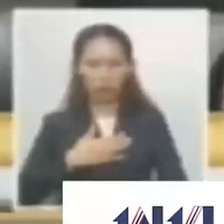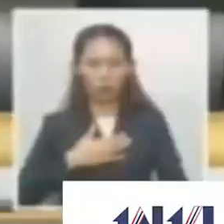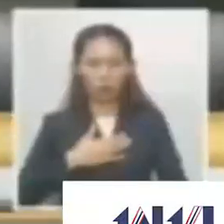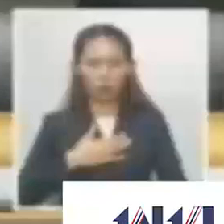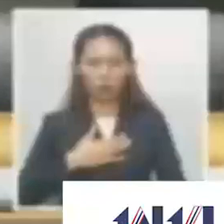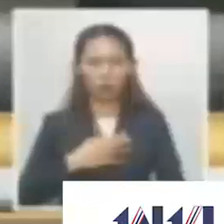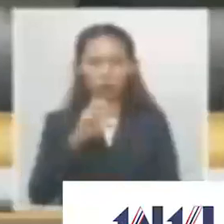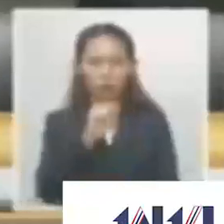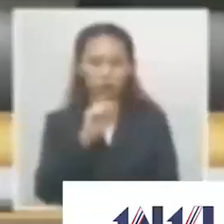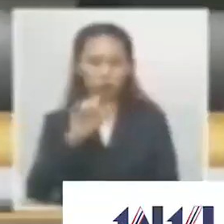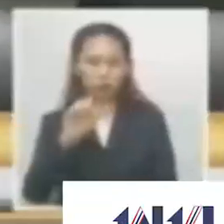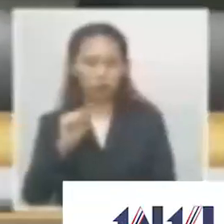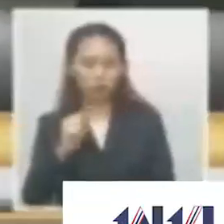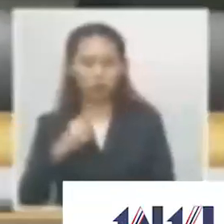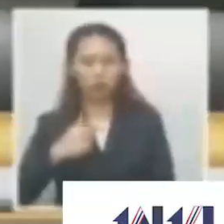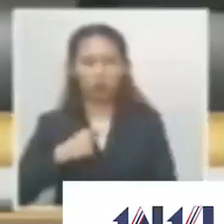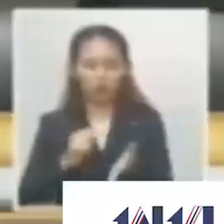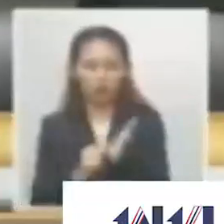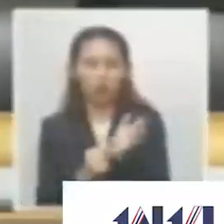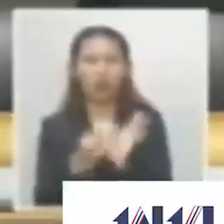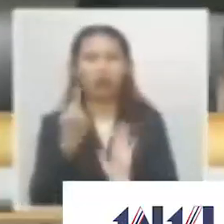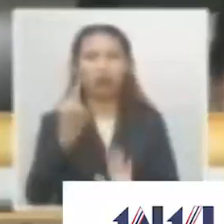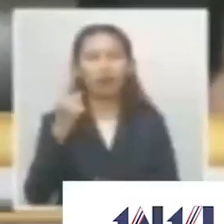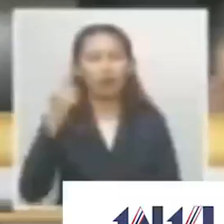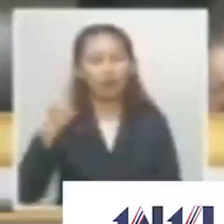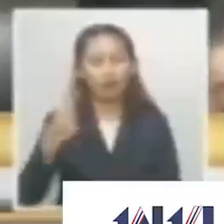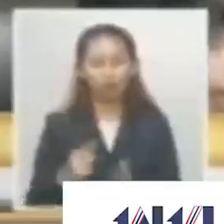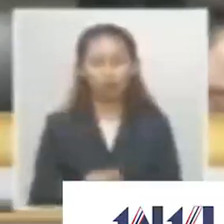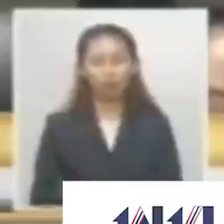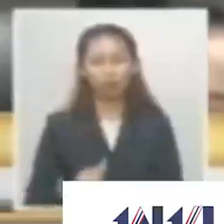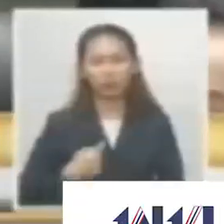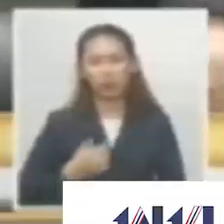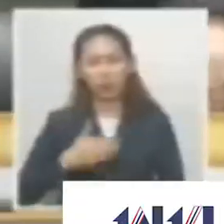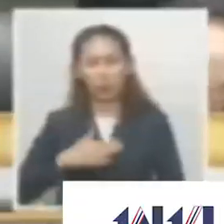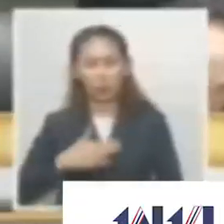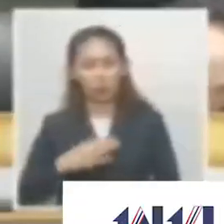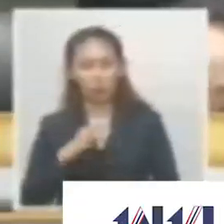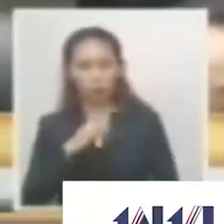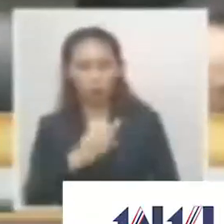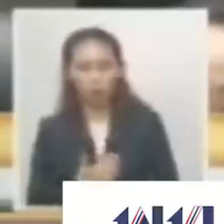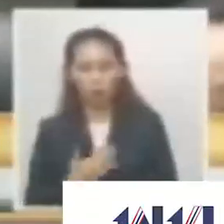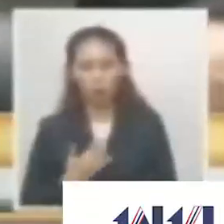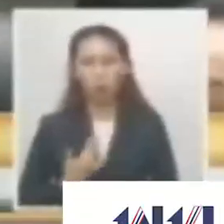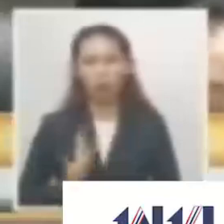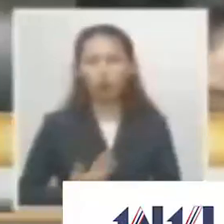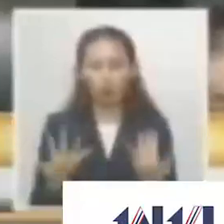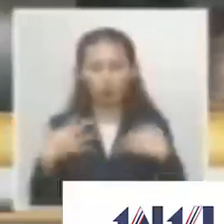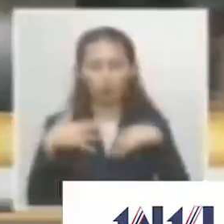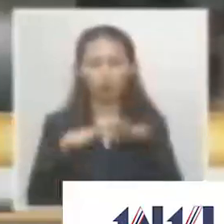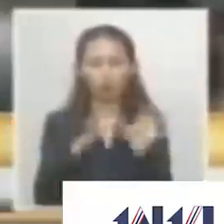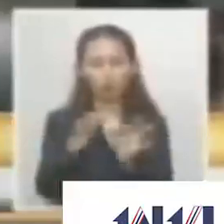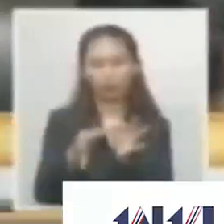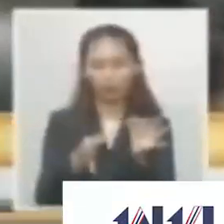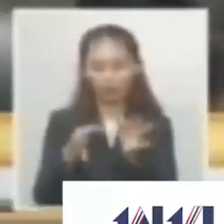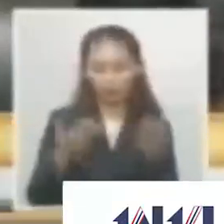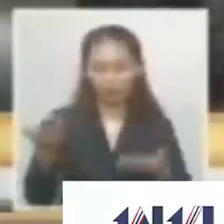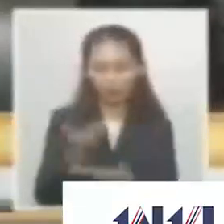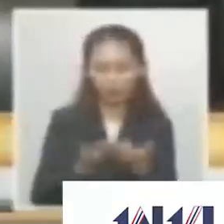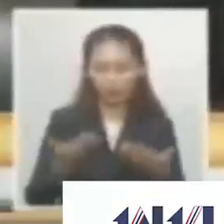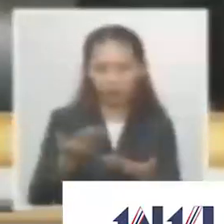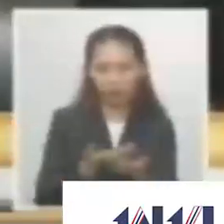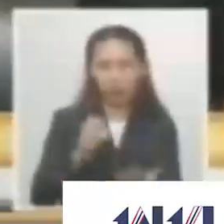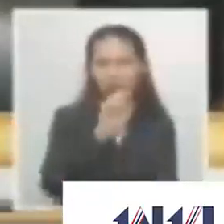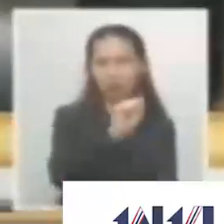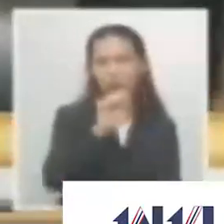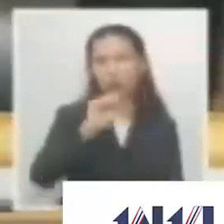นราษฎรนะครับสมัยแรกก็ดีใจครับภูมิใจที่มีโอกาสที่มาร่วมนะครับแสดงความคิดเห็นกับท่านสมาชิกสภา